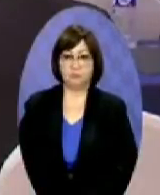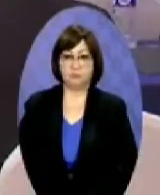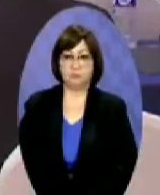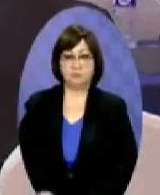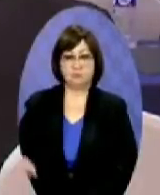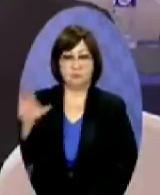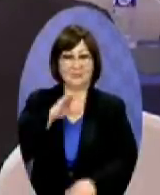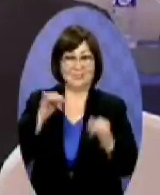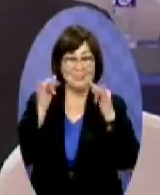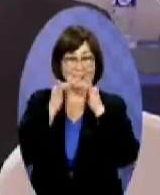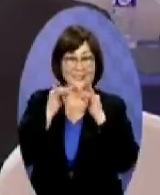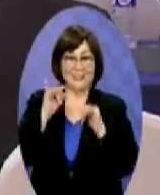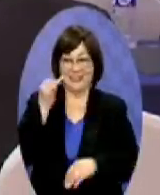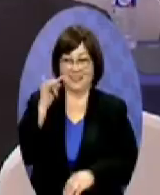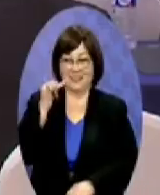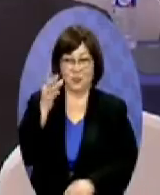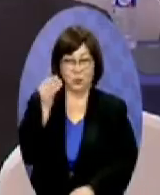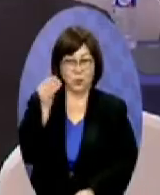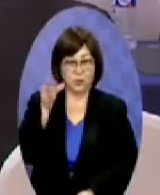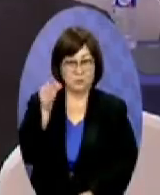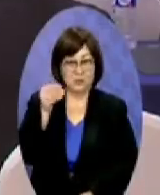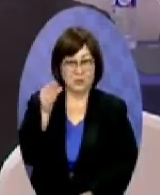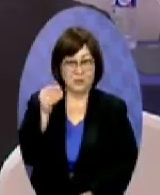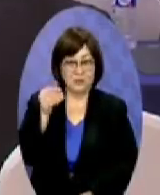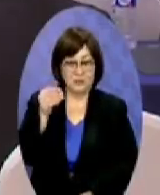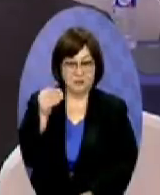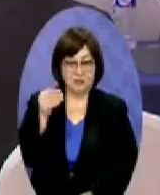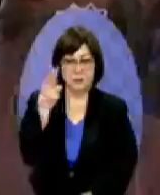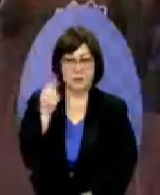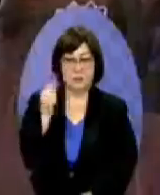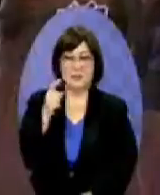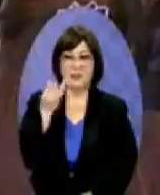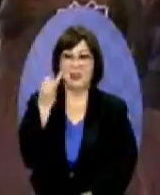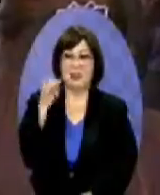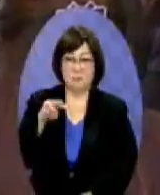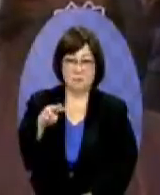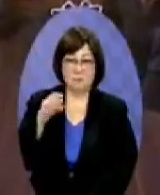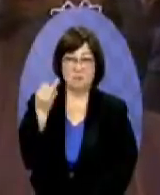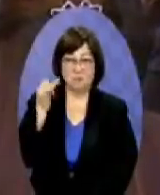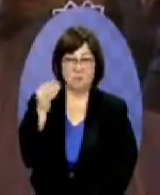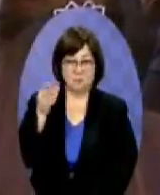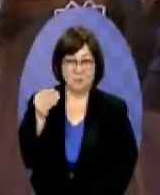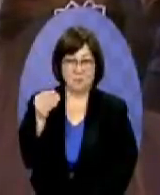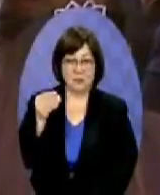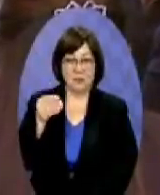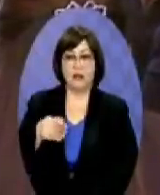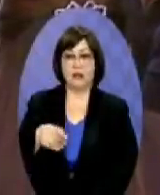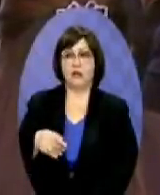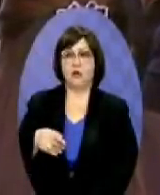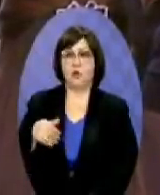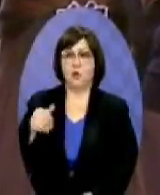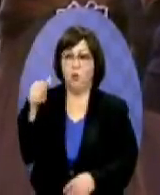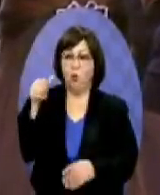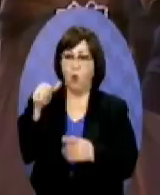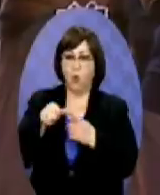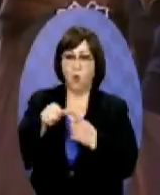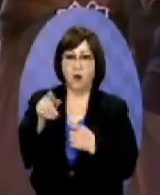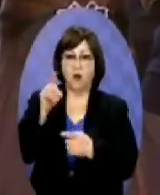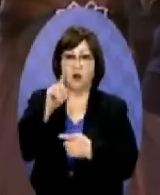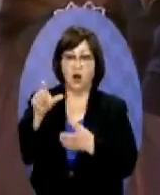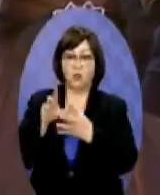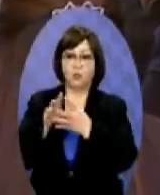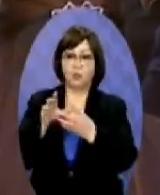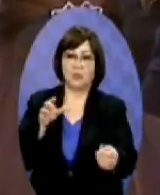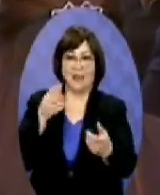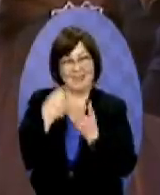Бид захим иргэний өмнөлөгтэй болж хурууны хийгээр бүртгүүлэх болсон. Гэтэл төрийн үйлчлэгийг авахын тулд заавал биеэр очдог байдал хивээр байна гэж зарим иргэд шүүмжилдэгэ.